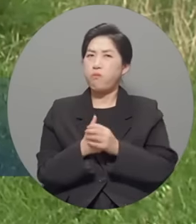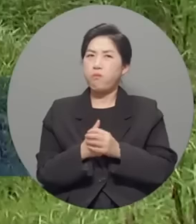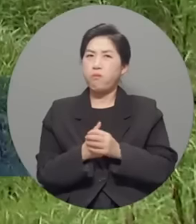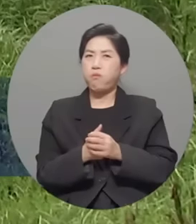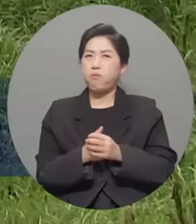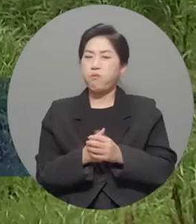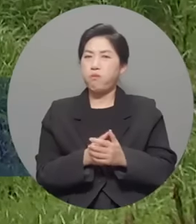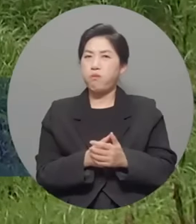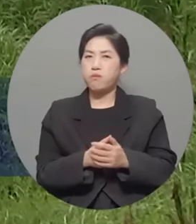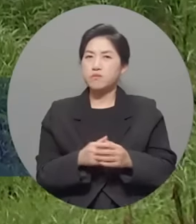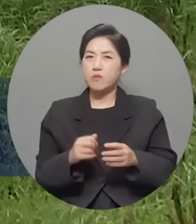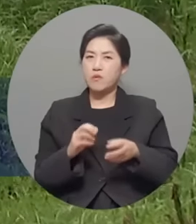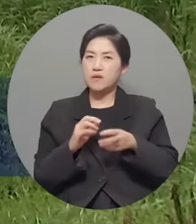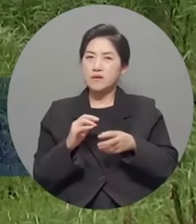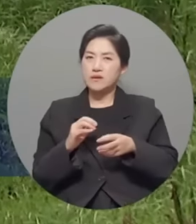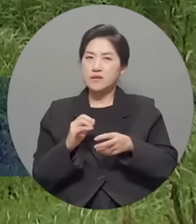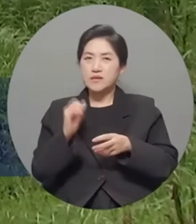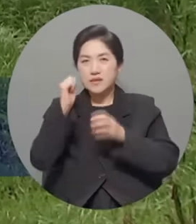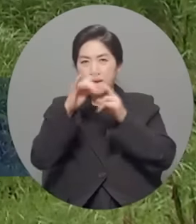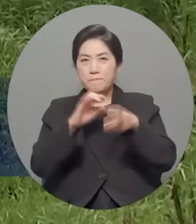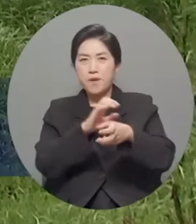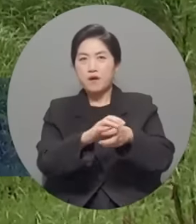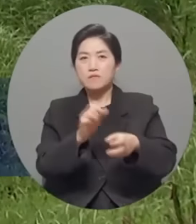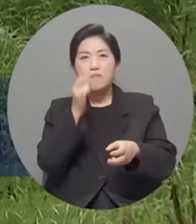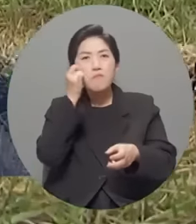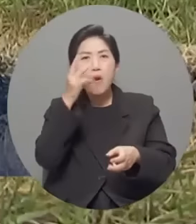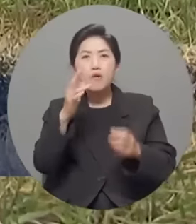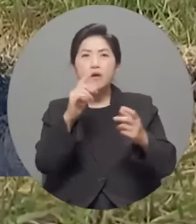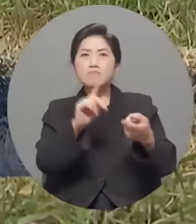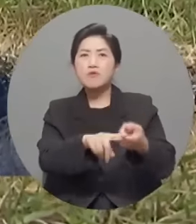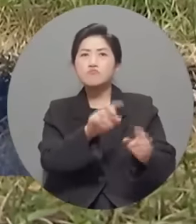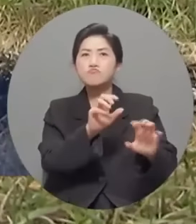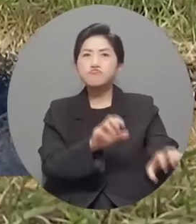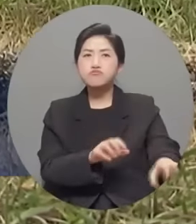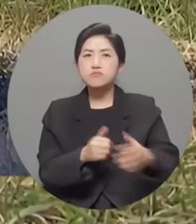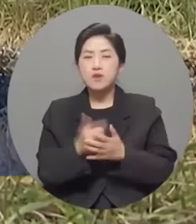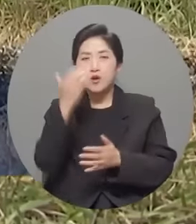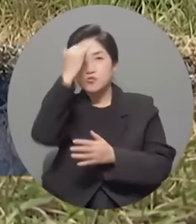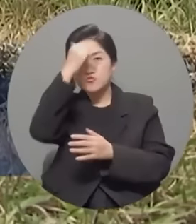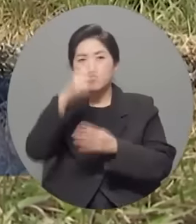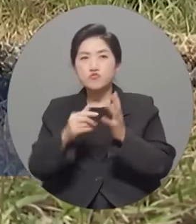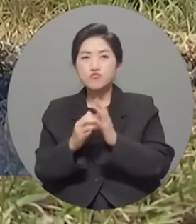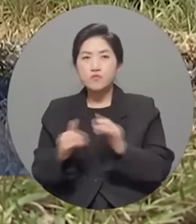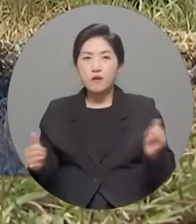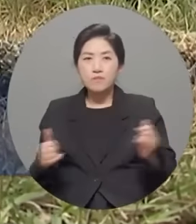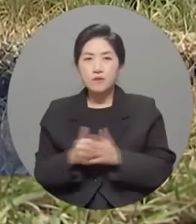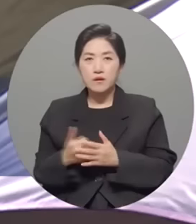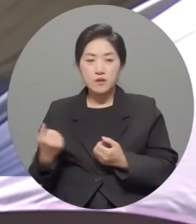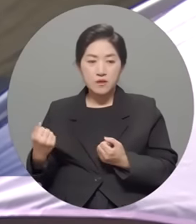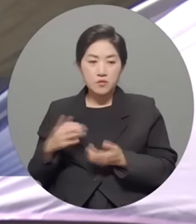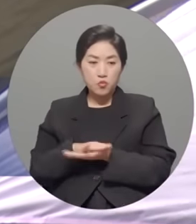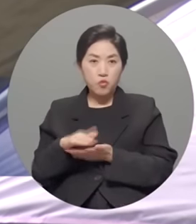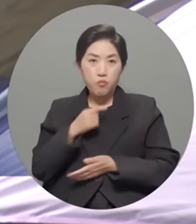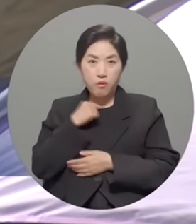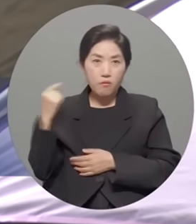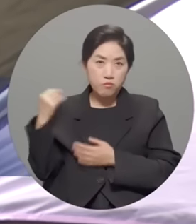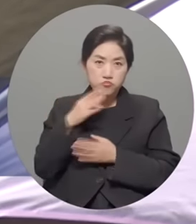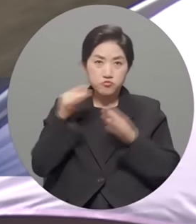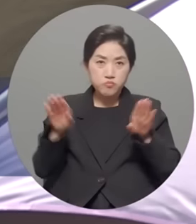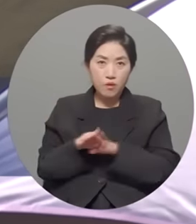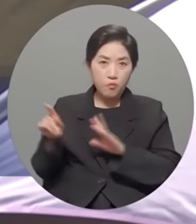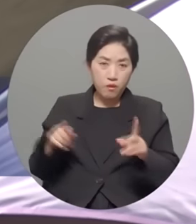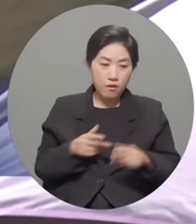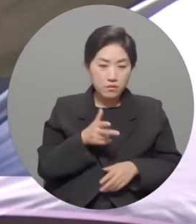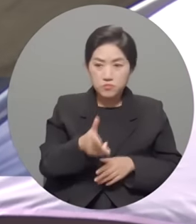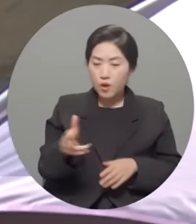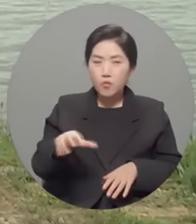알박기하고 캠핑카도 계속 이게 몇 개월째 이렇게 서 있어요. 그런데 우리 같이 충주 사람들은 막상 놀러 오잖아요, 주말에. 그러면 차